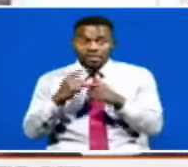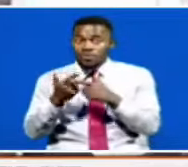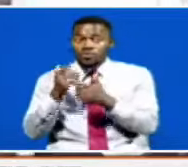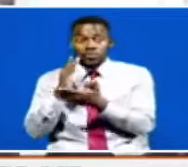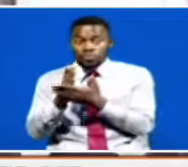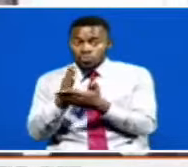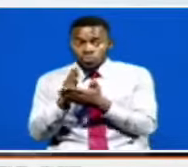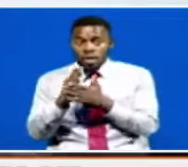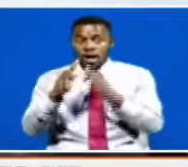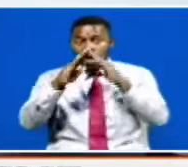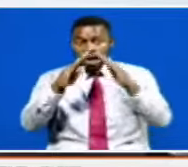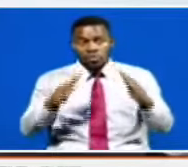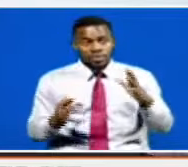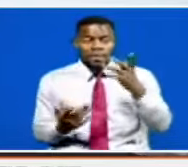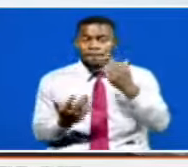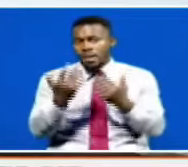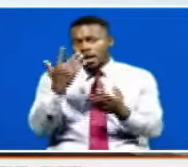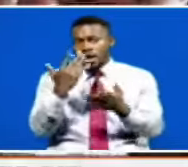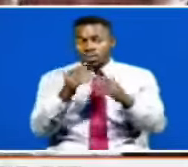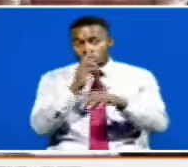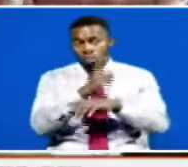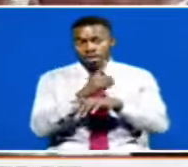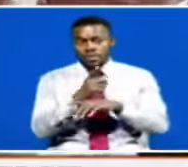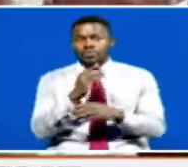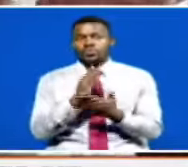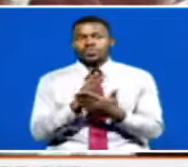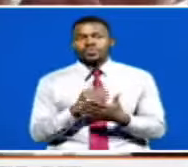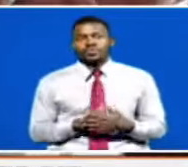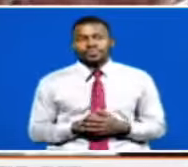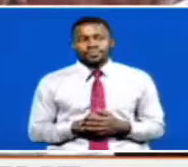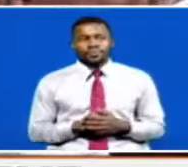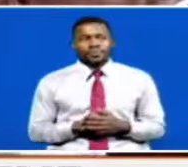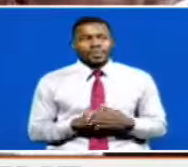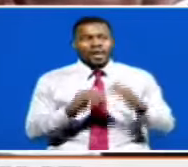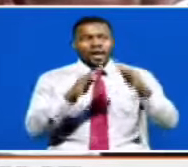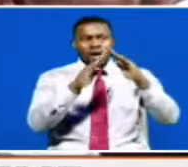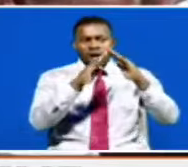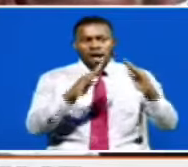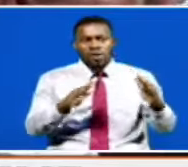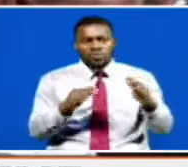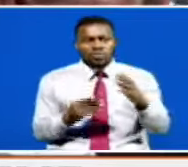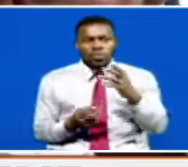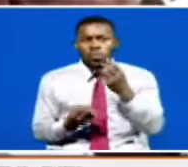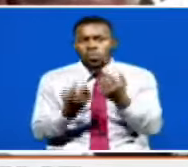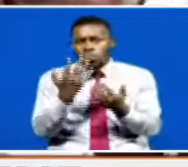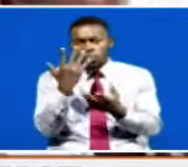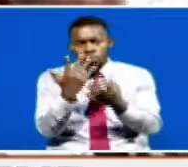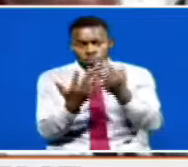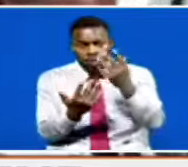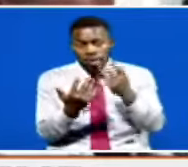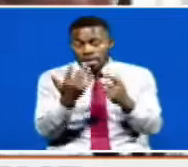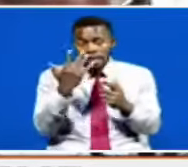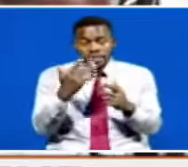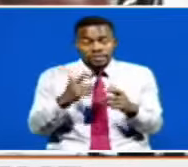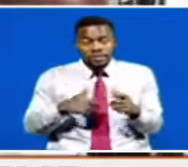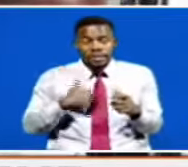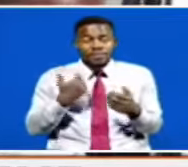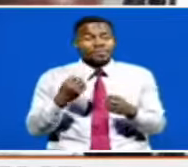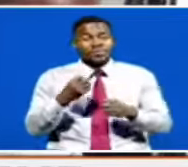uhalisia wakati nyumba yake iliteketezwa. Kuungua kwa nyumba yetu ilitokeana ghafla. Hatujui ni